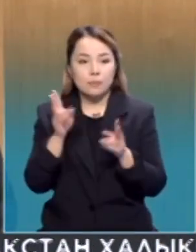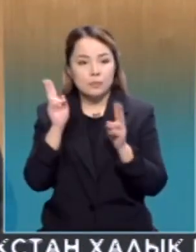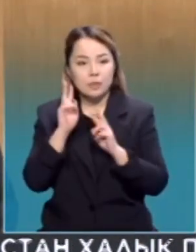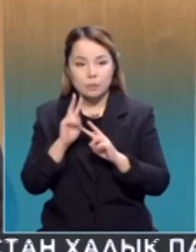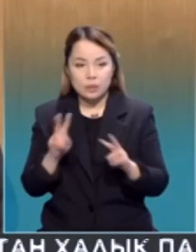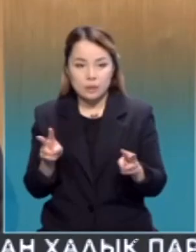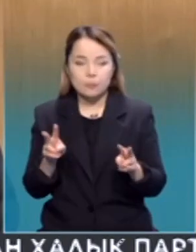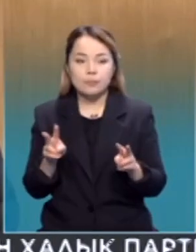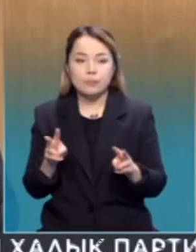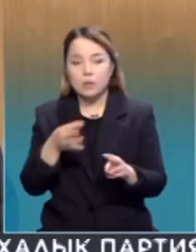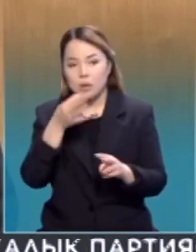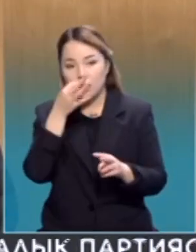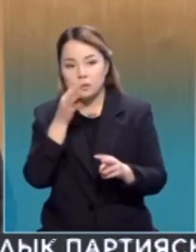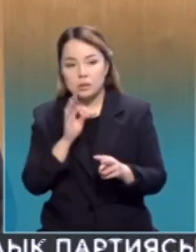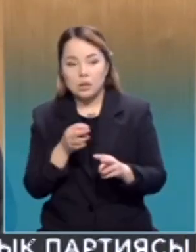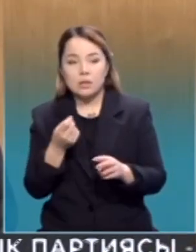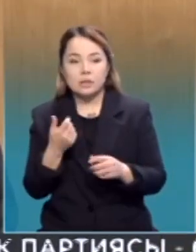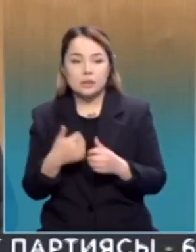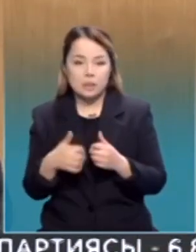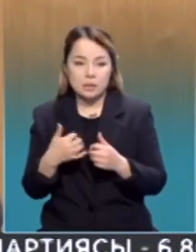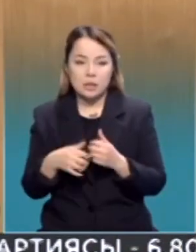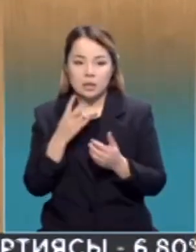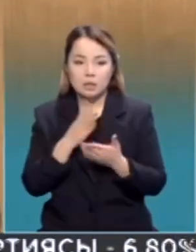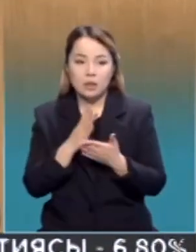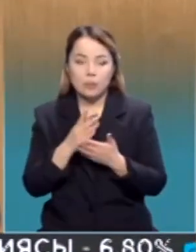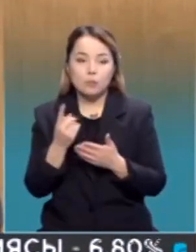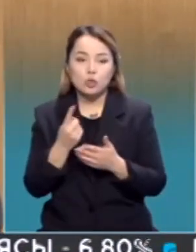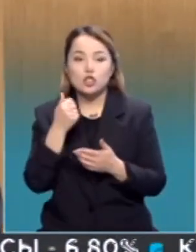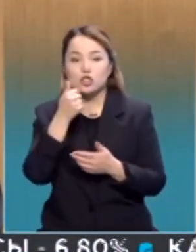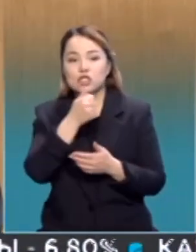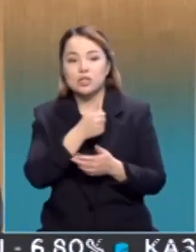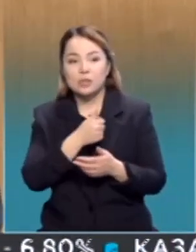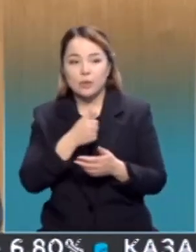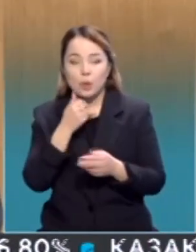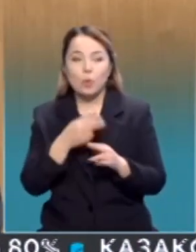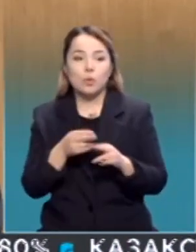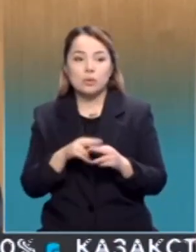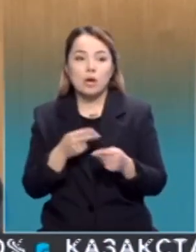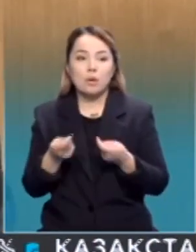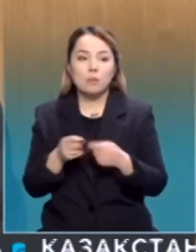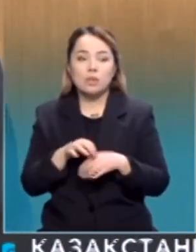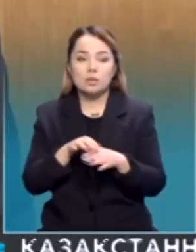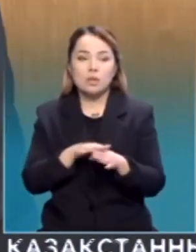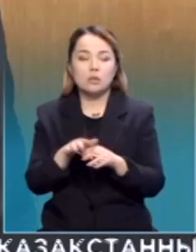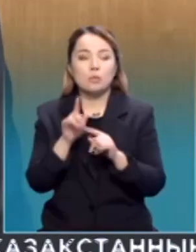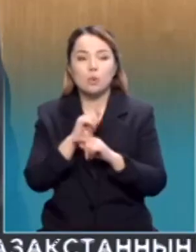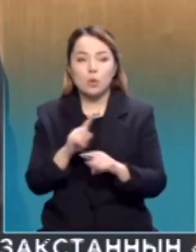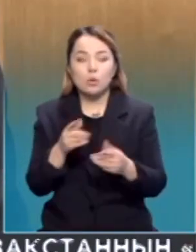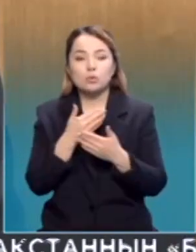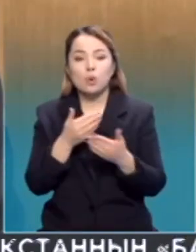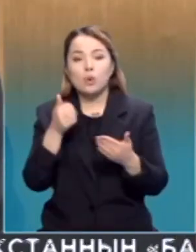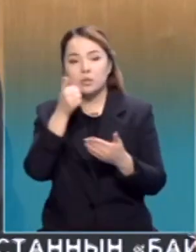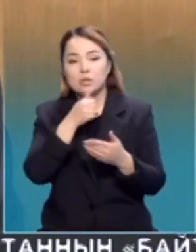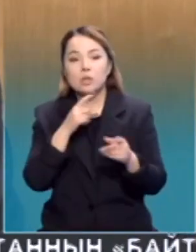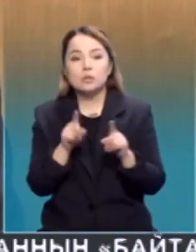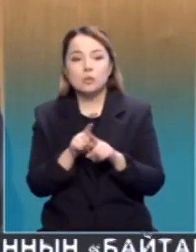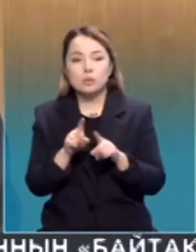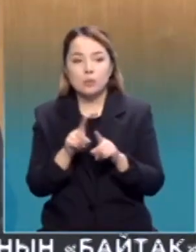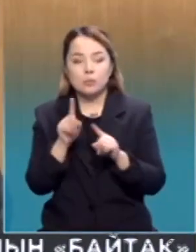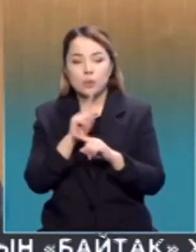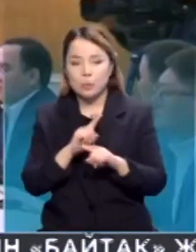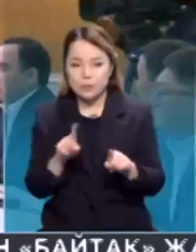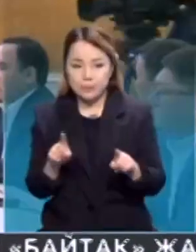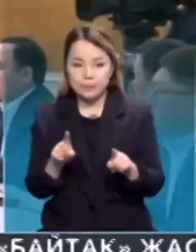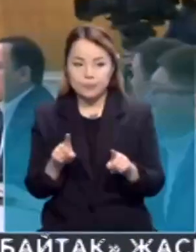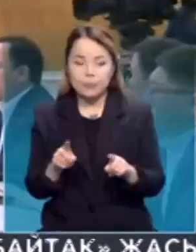білмейді, тәжірибесі әлі шамалы, сондықтан бірінші жылы ондай мандат алынбайды және соңғы жылы